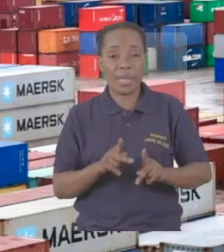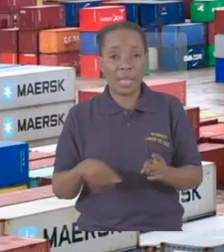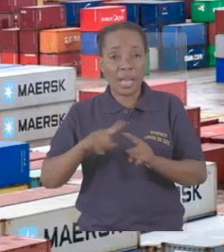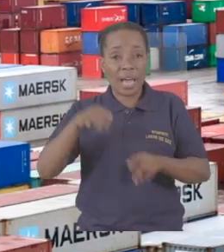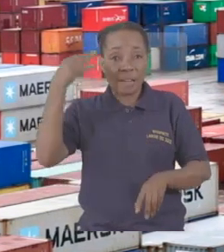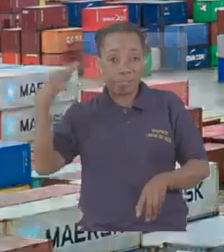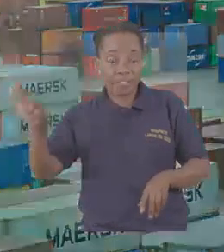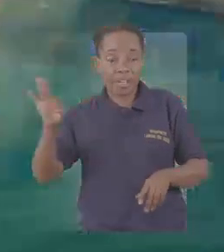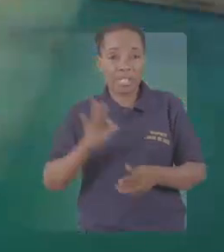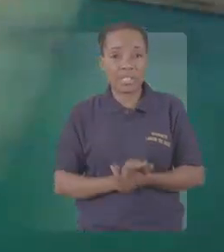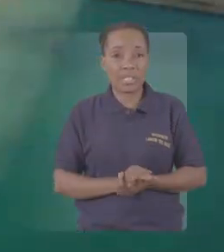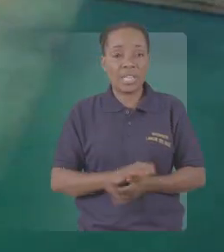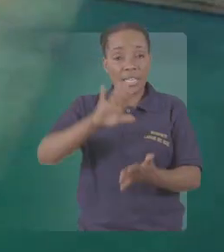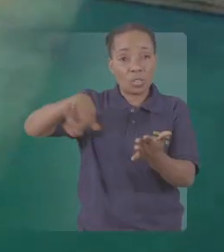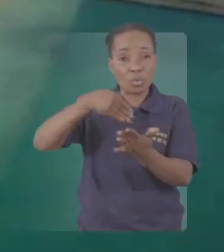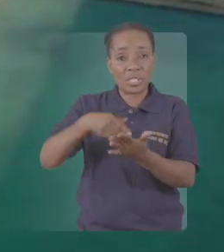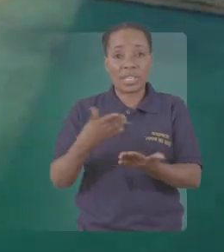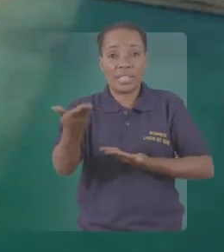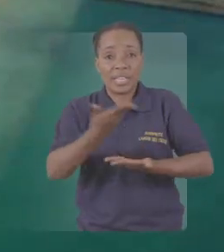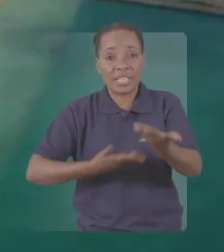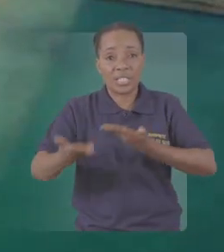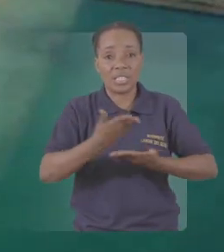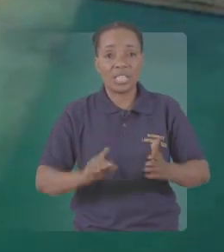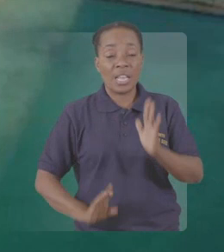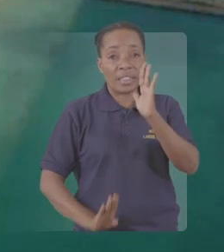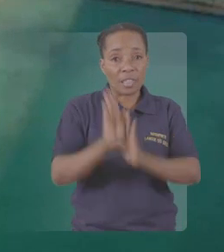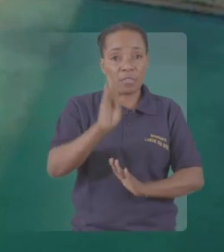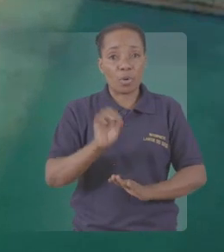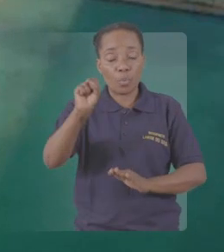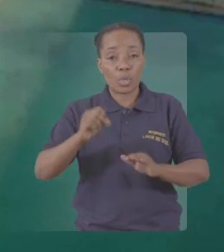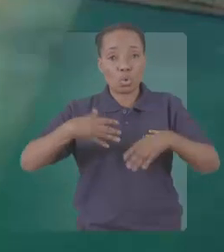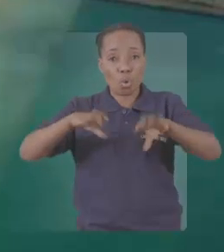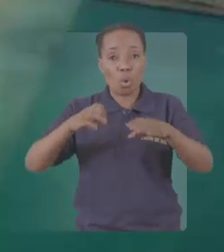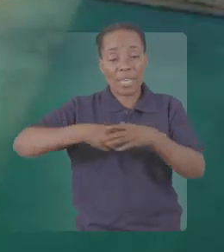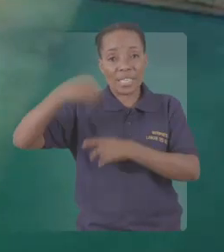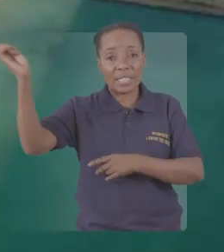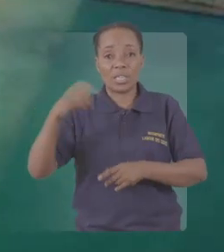France aussi de développer son commerce extérieur, l'une des bases même de son économie.